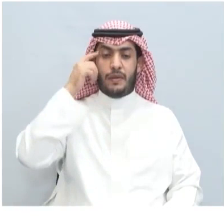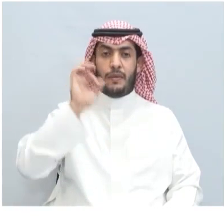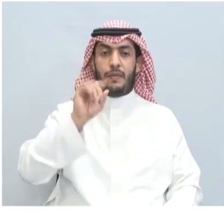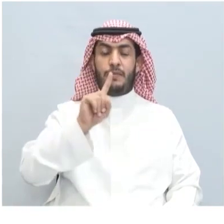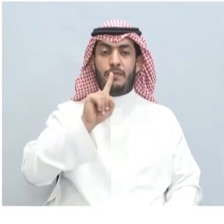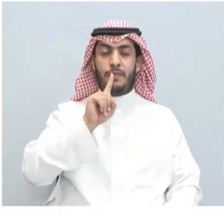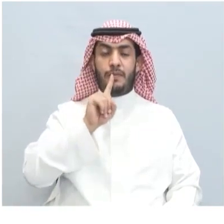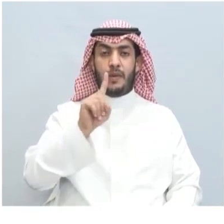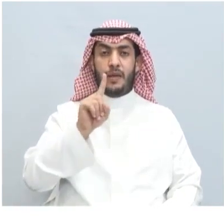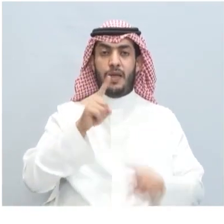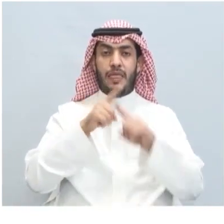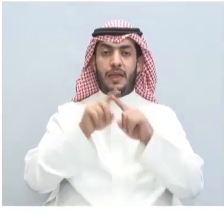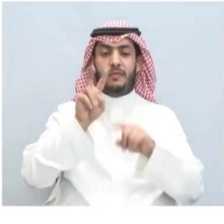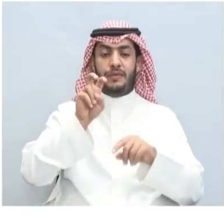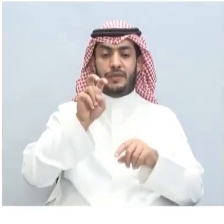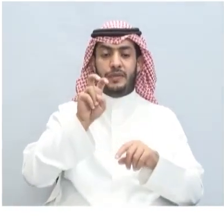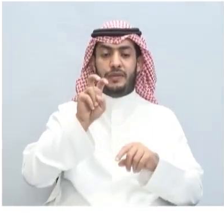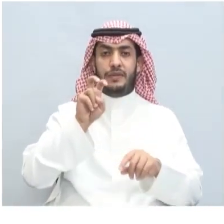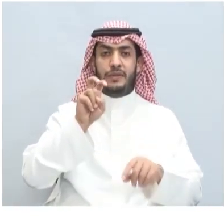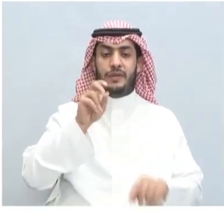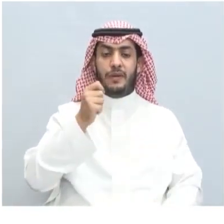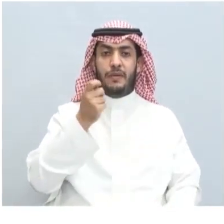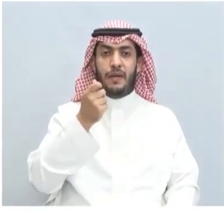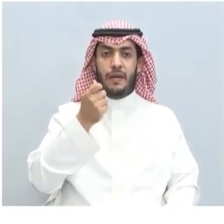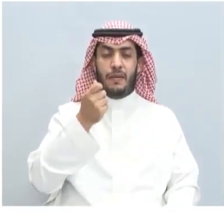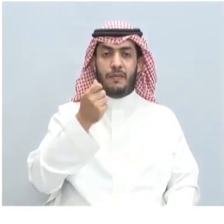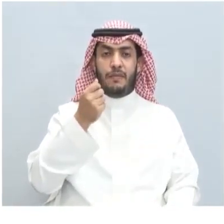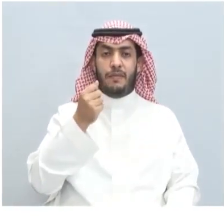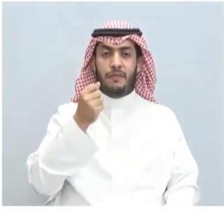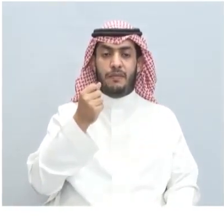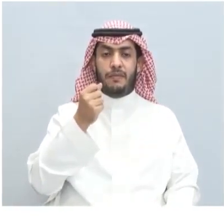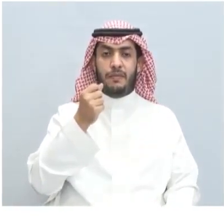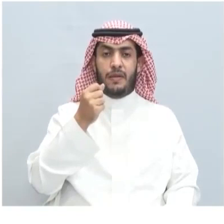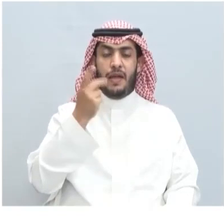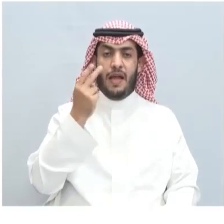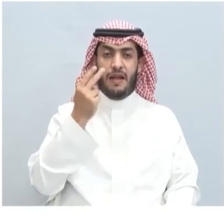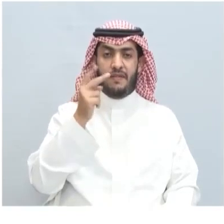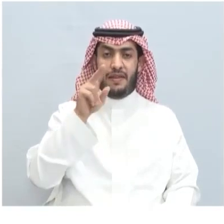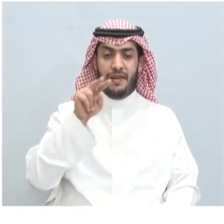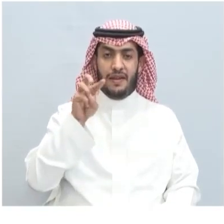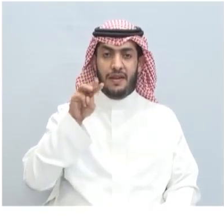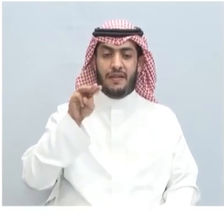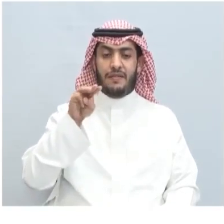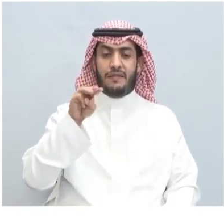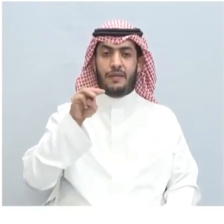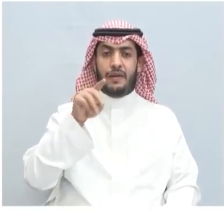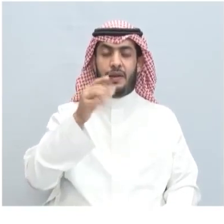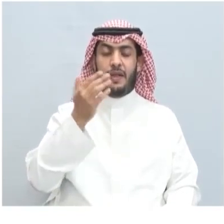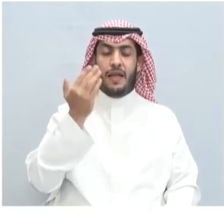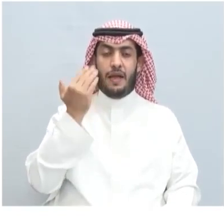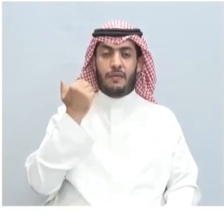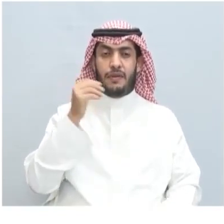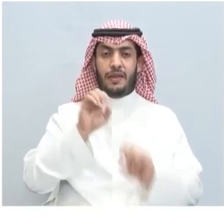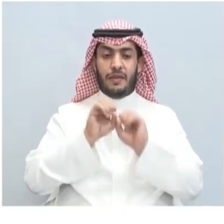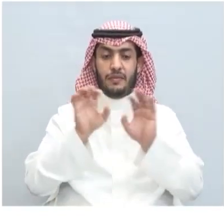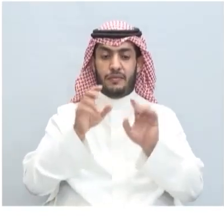ال ب 20 اذا سيكون المجموع قيمتها ماذا ريال سعودي هذا قيمته قبل